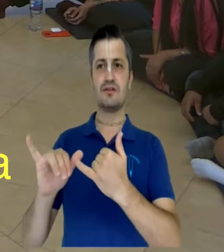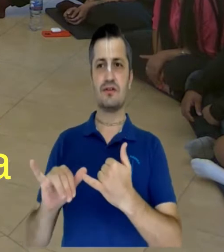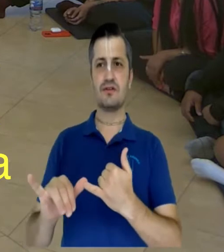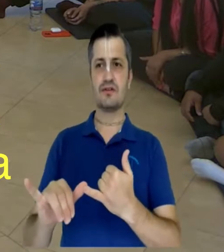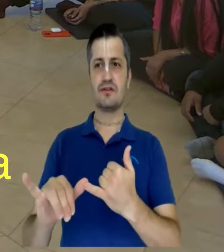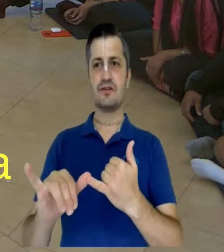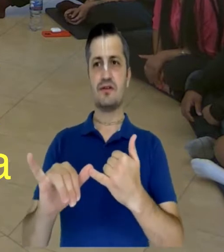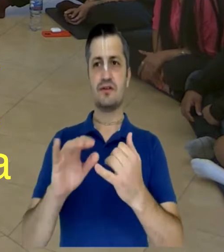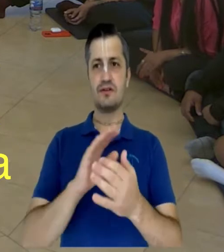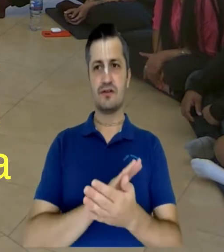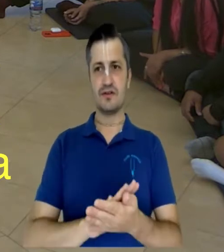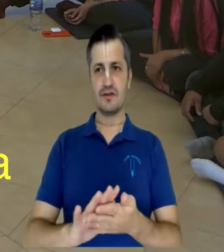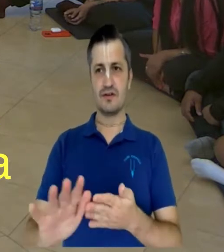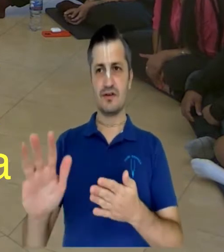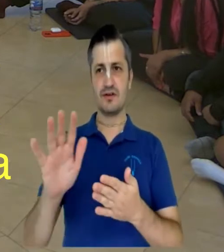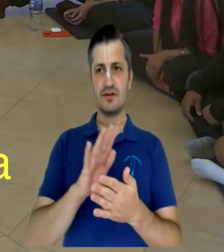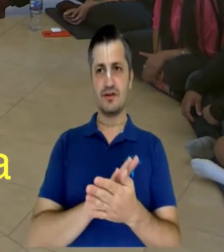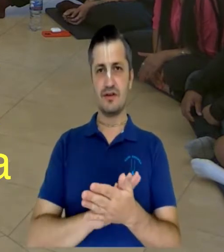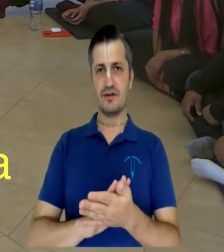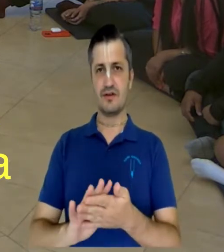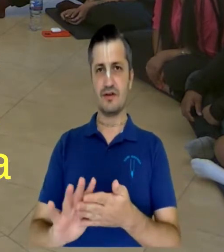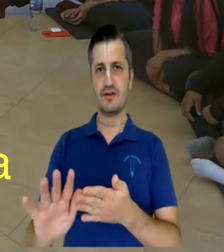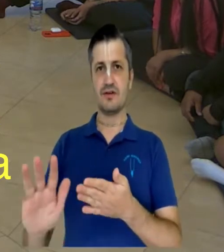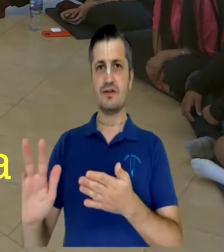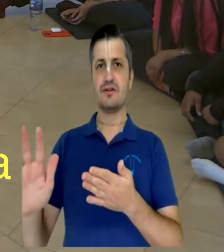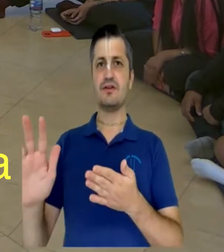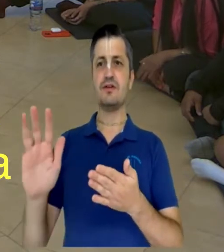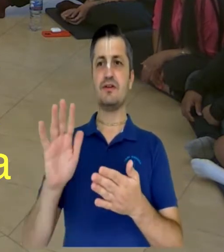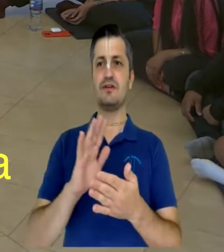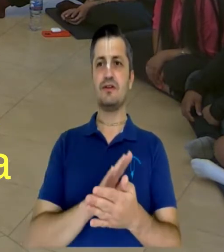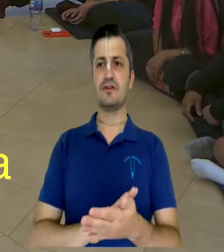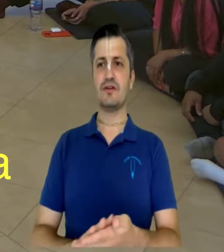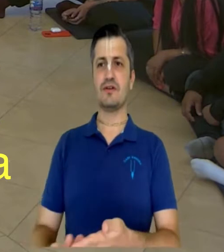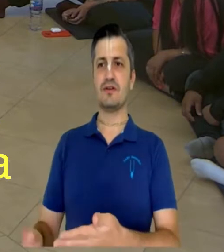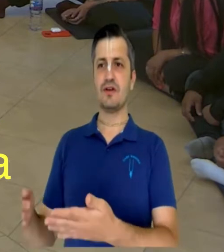Krishna Krishna, Hare Hare,